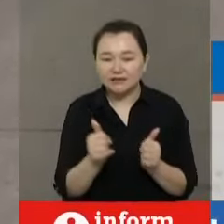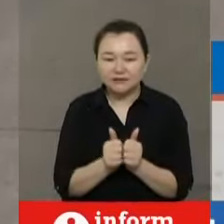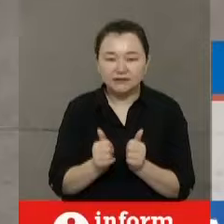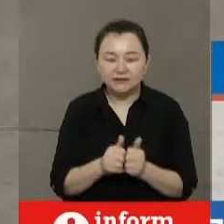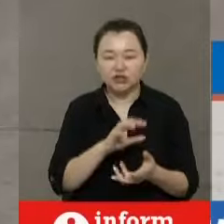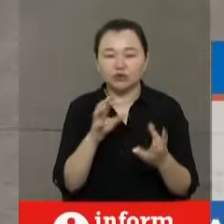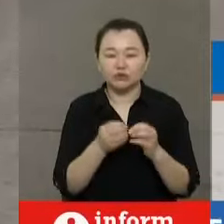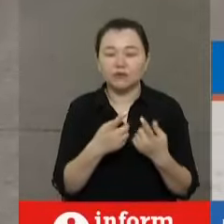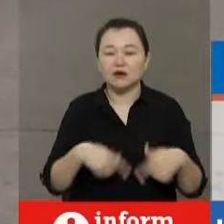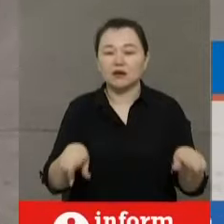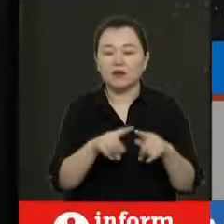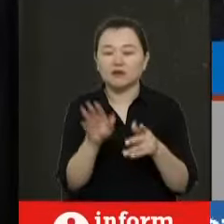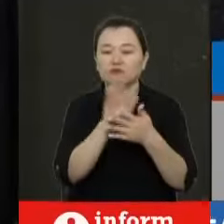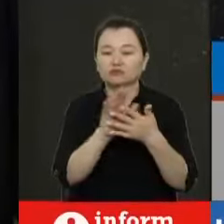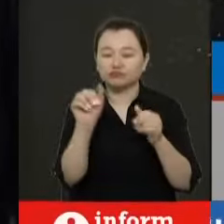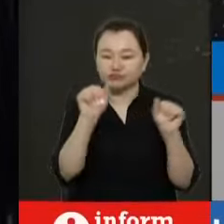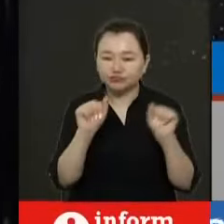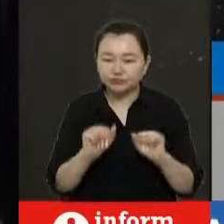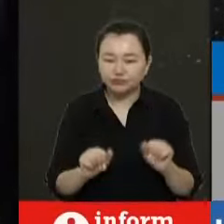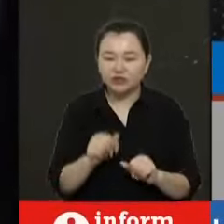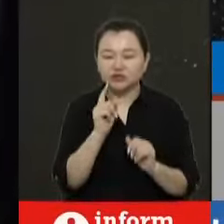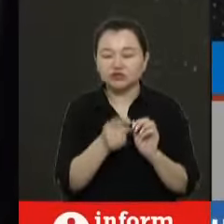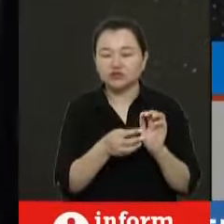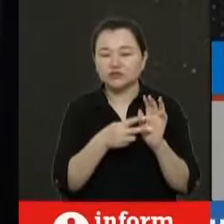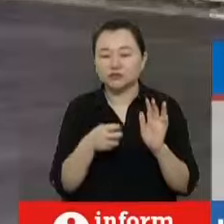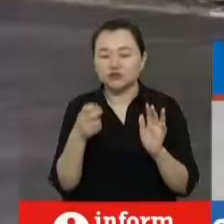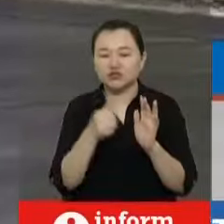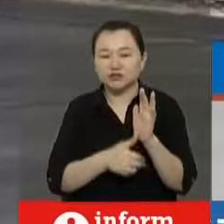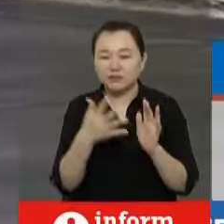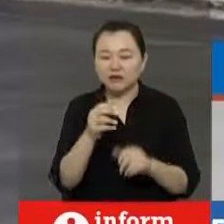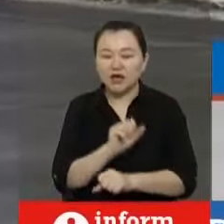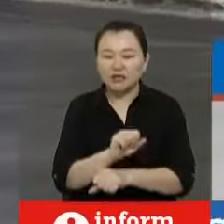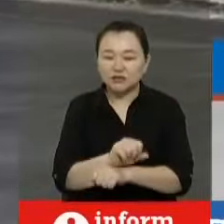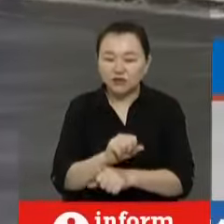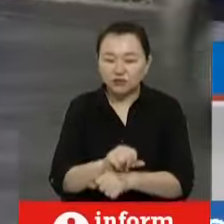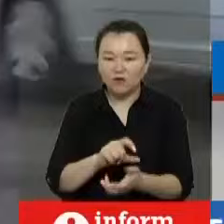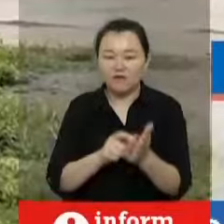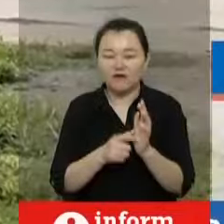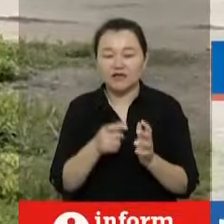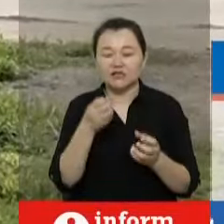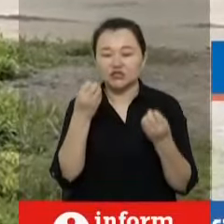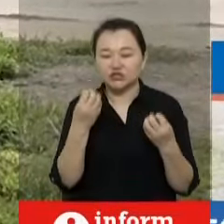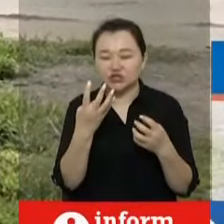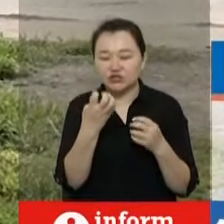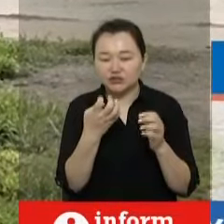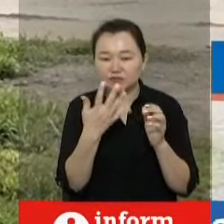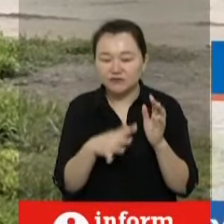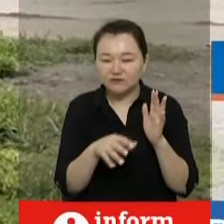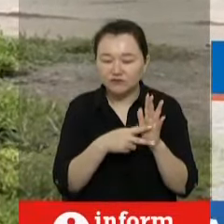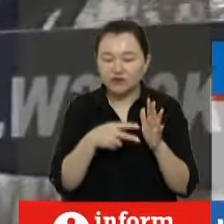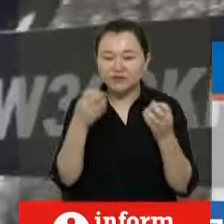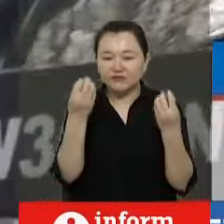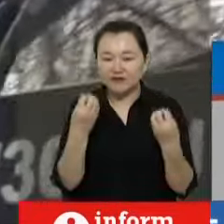итогам кампании отмоют и отремонтируют 1765 остановочных павильонов, 480 светофоров, 56 подземных